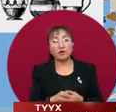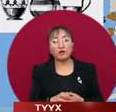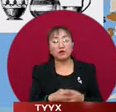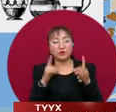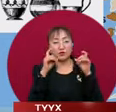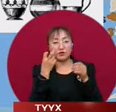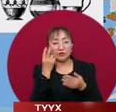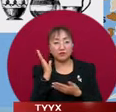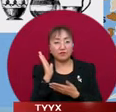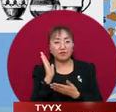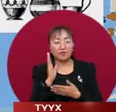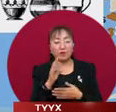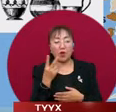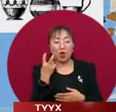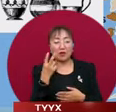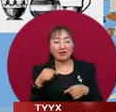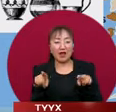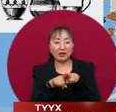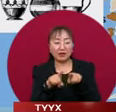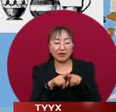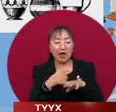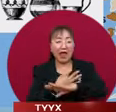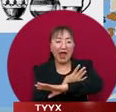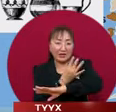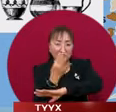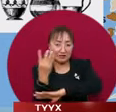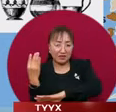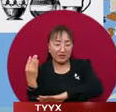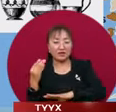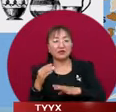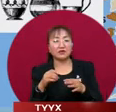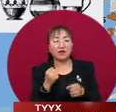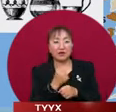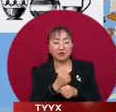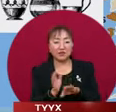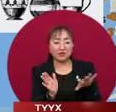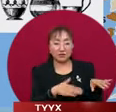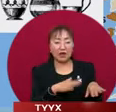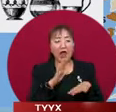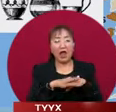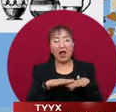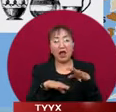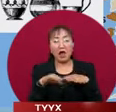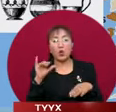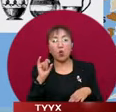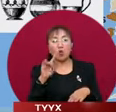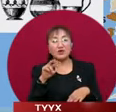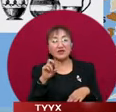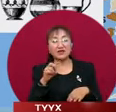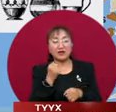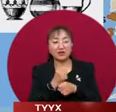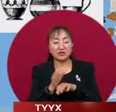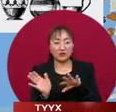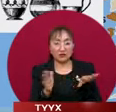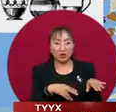гаргасан байна. Хоёр улс маань хоёулаа газар тариалан эрхэлдэг байсан юм байна. Мөн хоёулаа гар урлал эрхэлдэг байсан юм байна. Мөн энэ